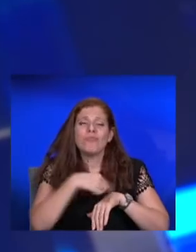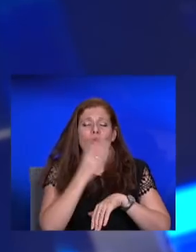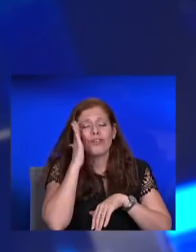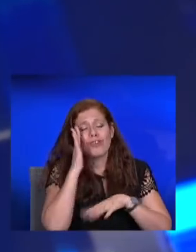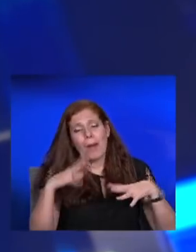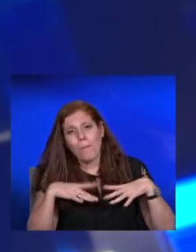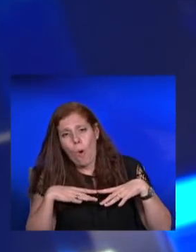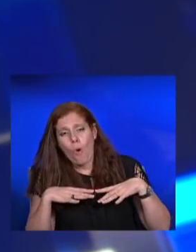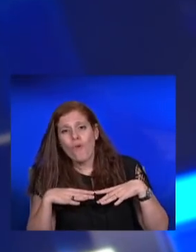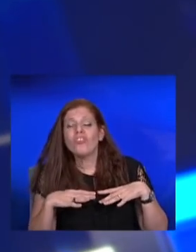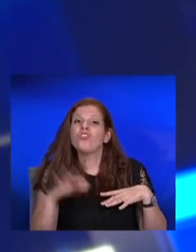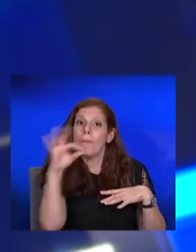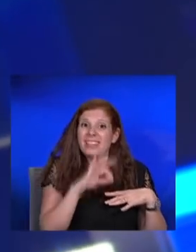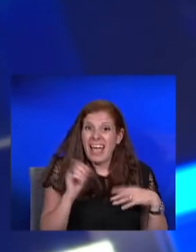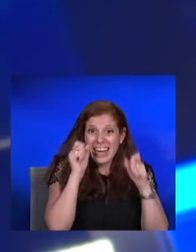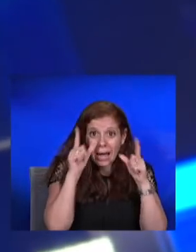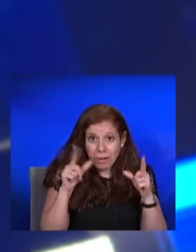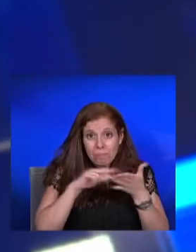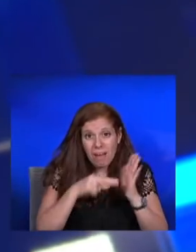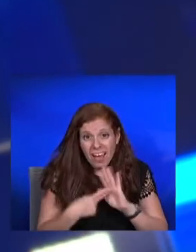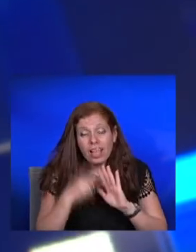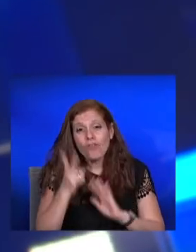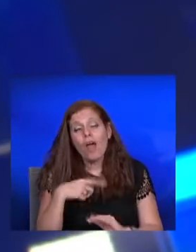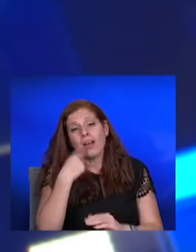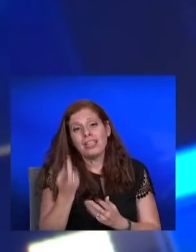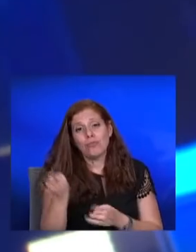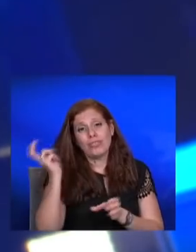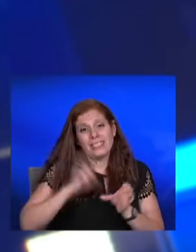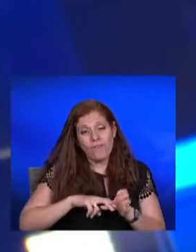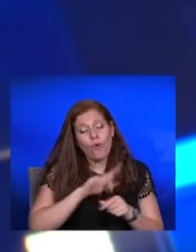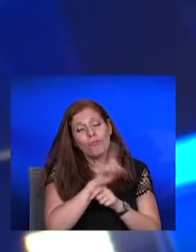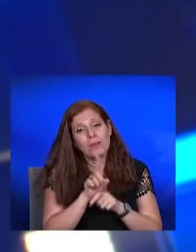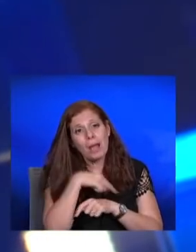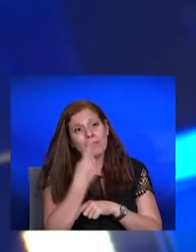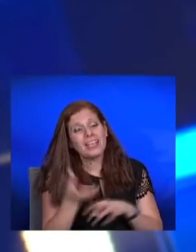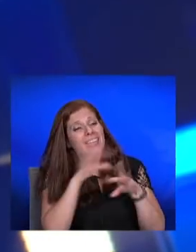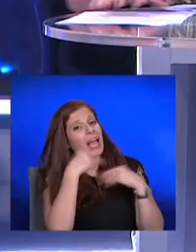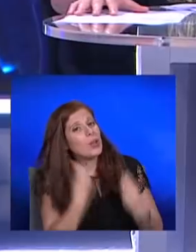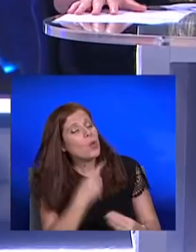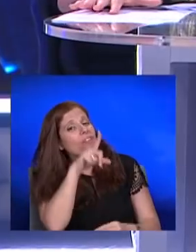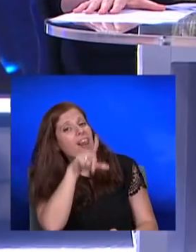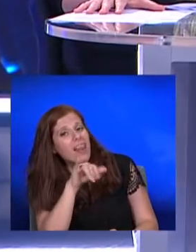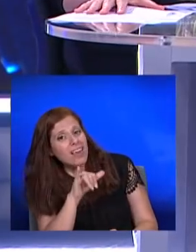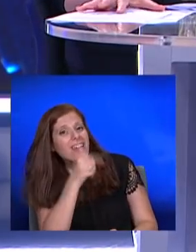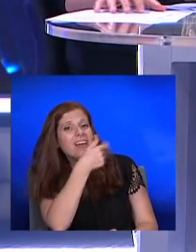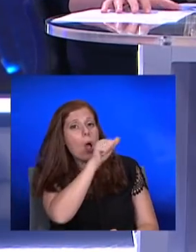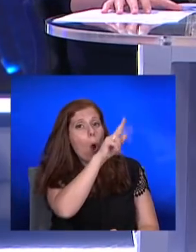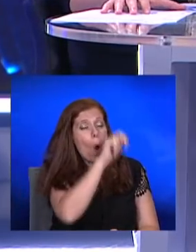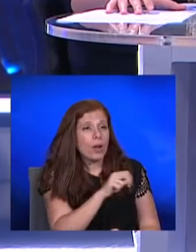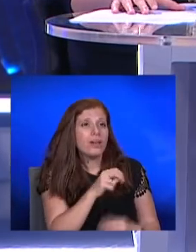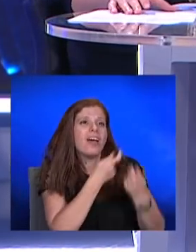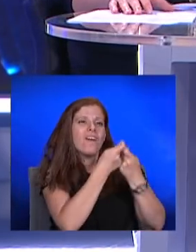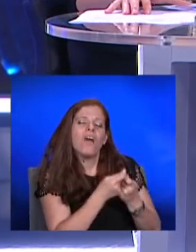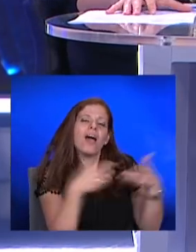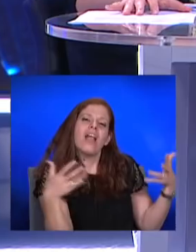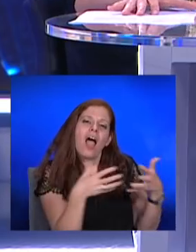אז אפשר לקרוא להם שיצטרפו אלינו. ובינתיים נגיד לילה טוב לליגה און, חברת ההרכב ילד פעם. לילה